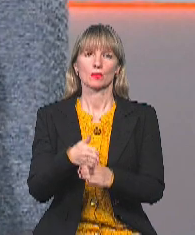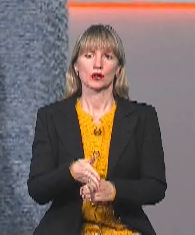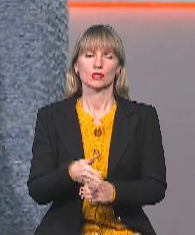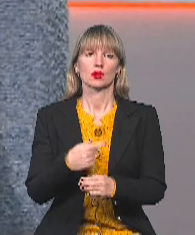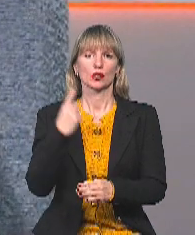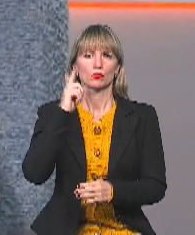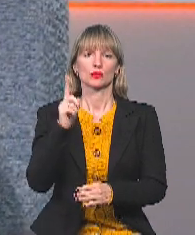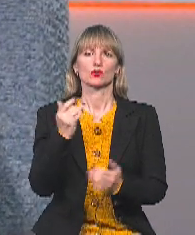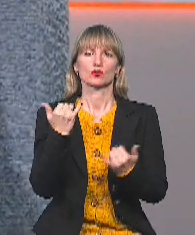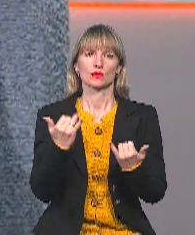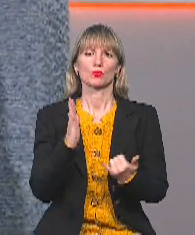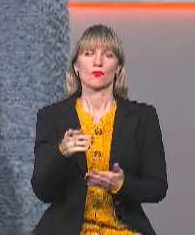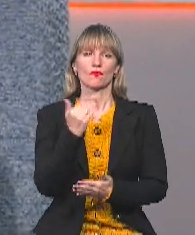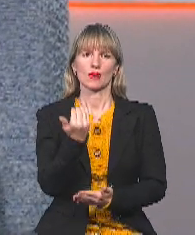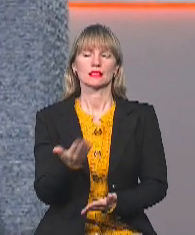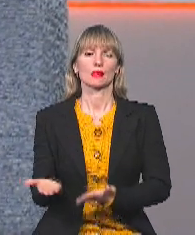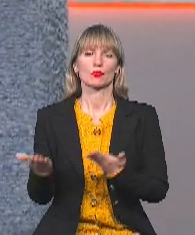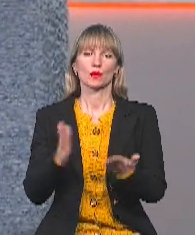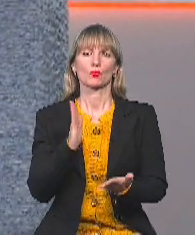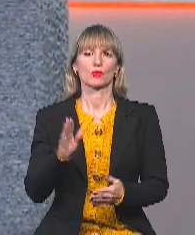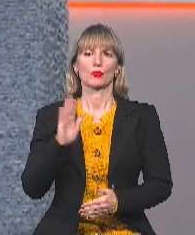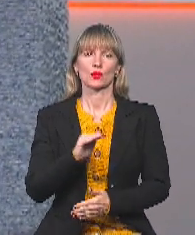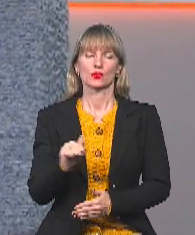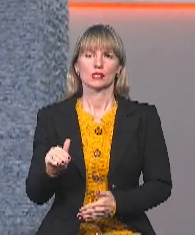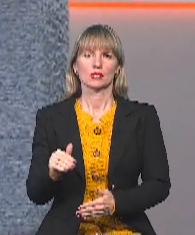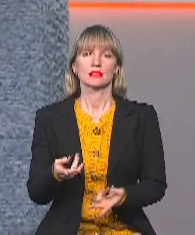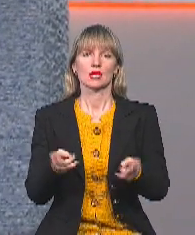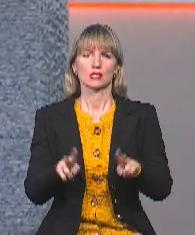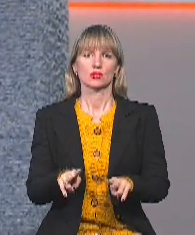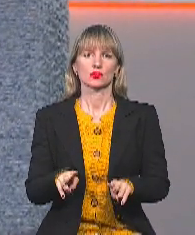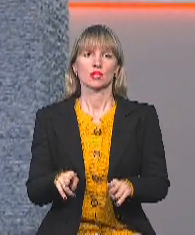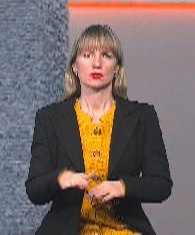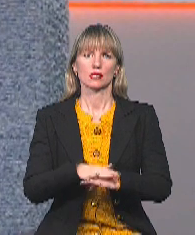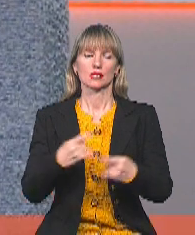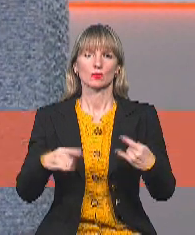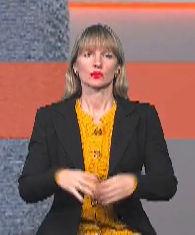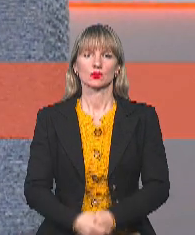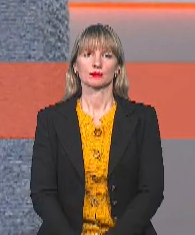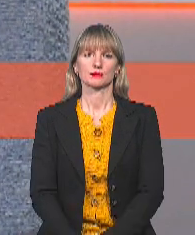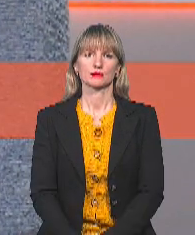ефір. Я думаю, що ми ще будемо вас запрошувати, будемо прощатися. Залишайтеся із Суспільним.